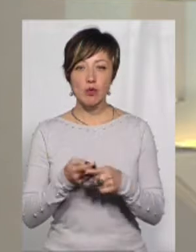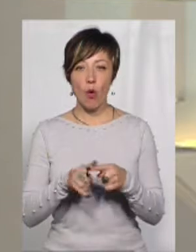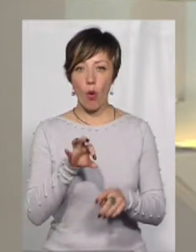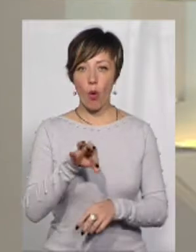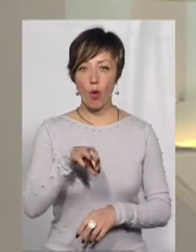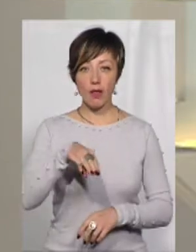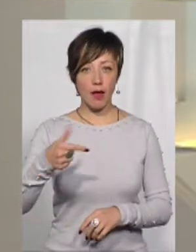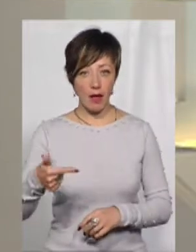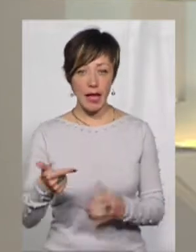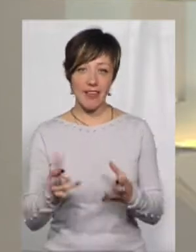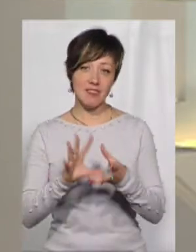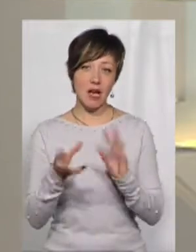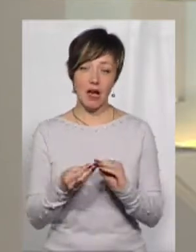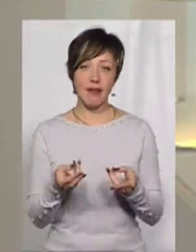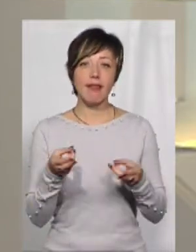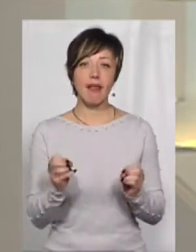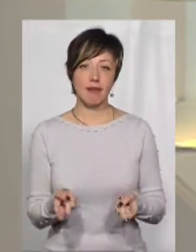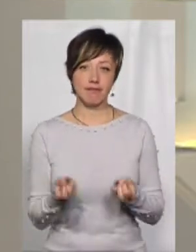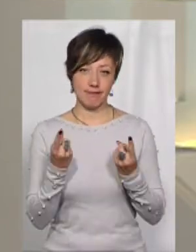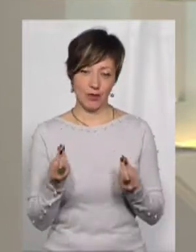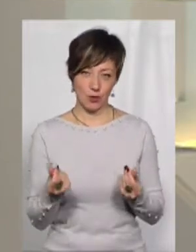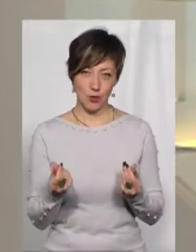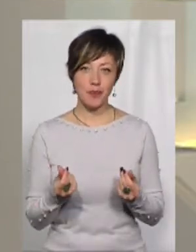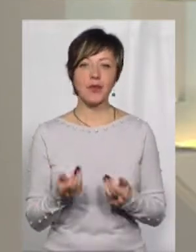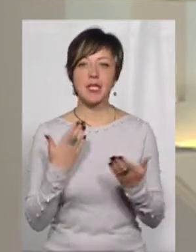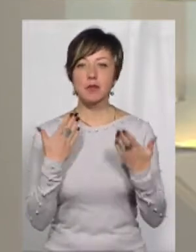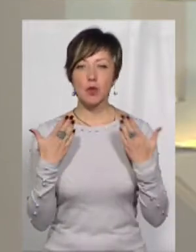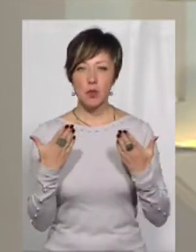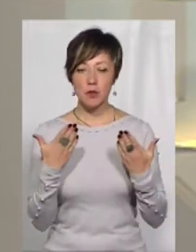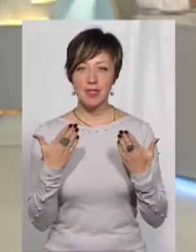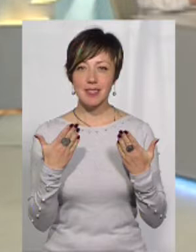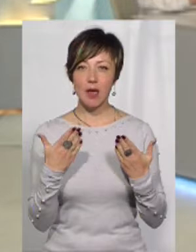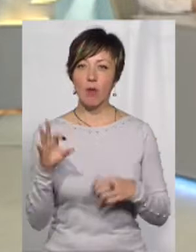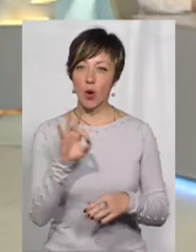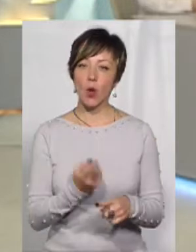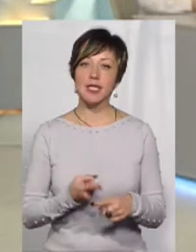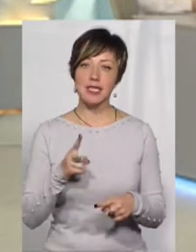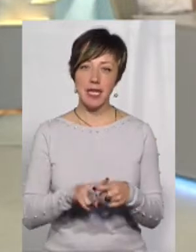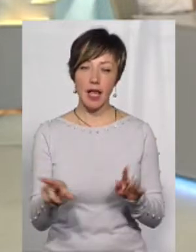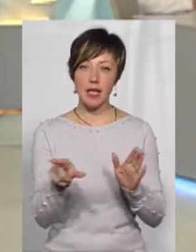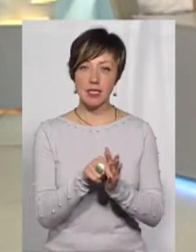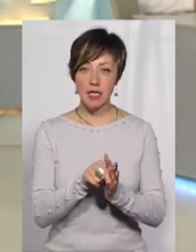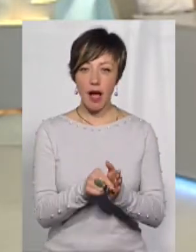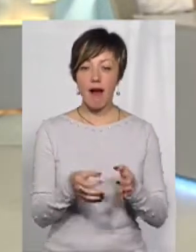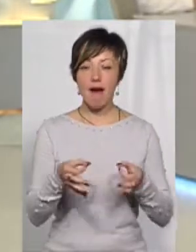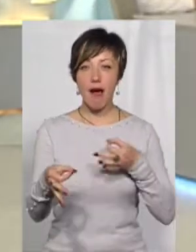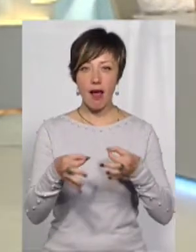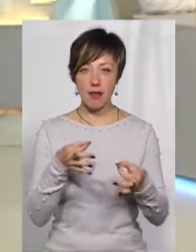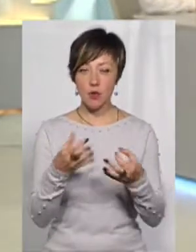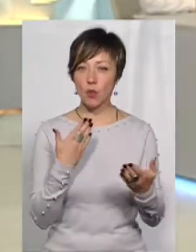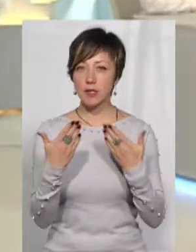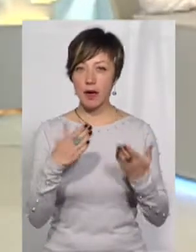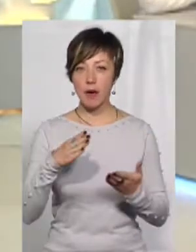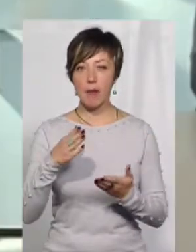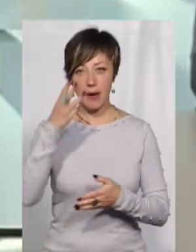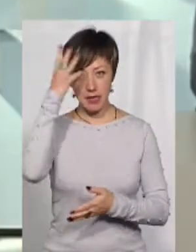об'єднаним територіальним громадам і взагалі де для цього беруться гроші? Спілкуємось про це із радницею з